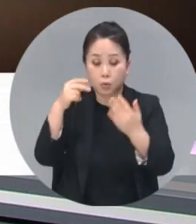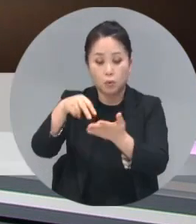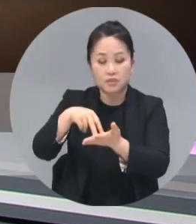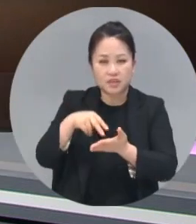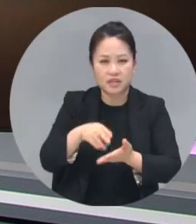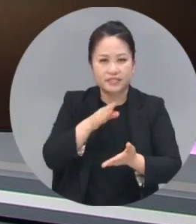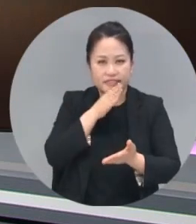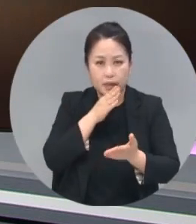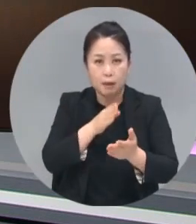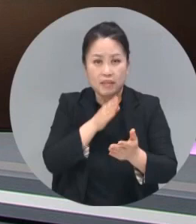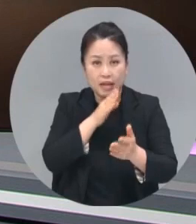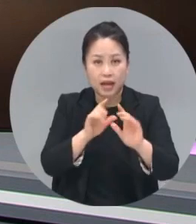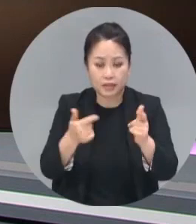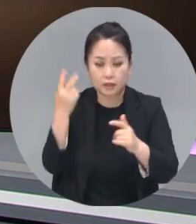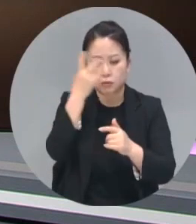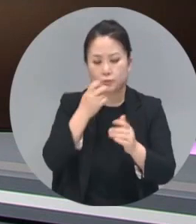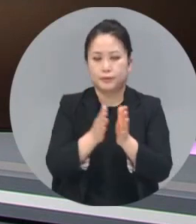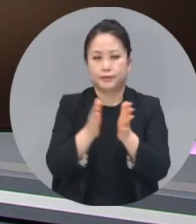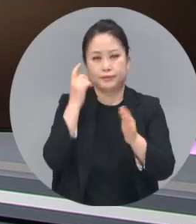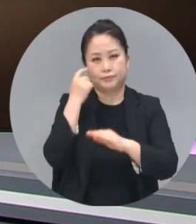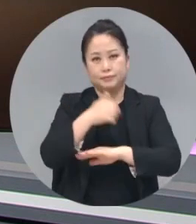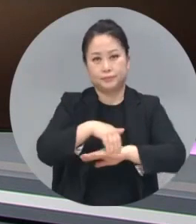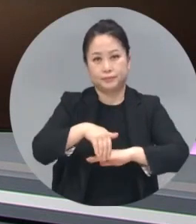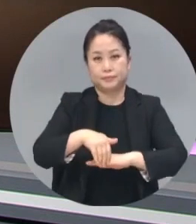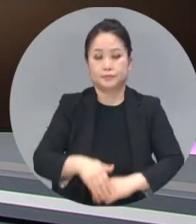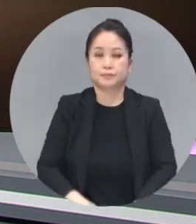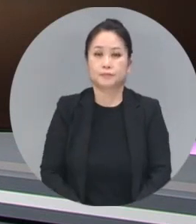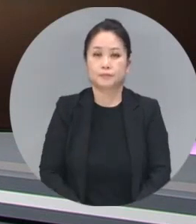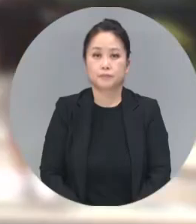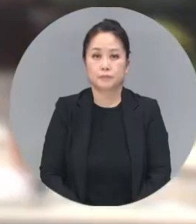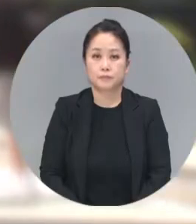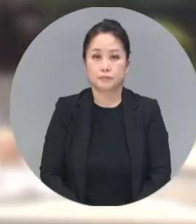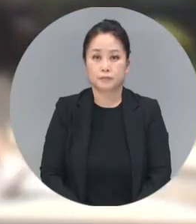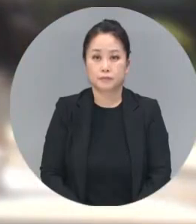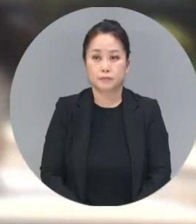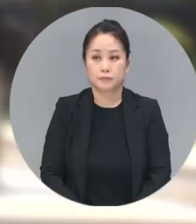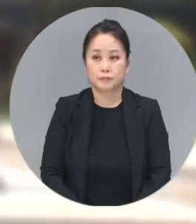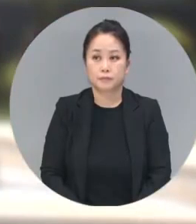나설 방침입니다. 김윤아 기자의 단독 보도입니다.